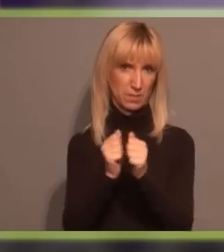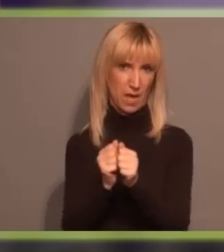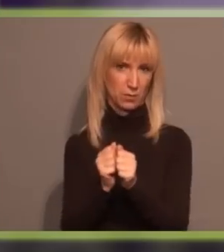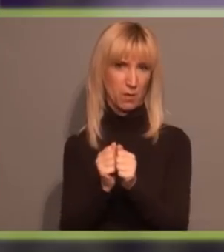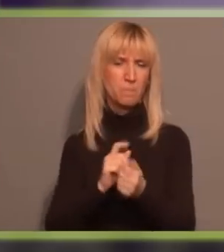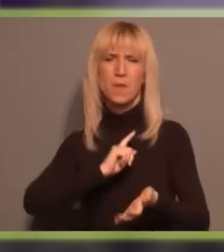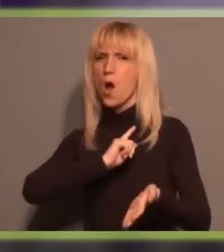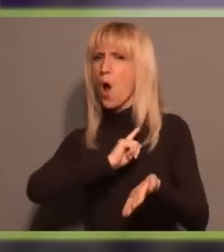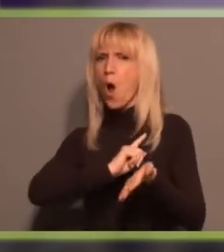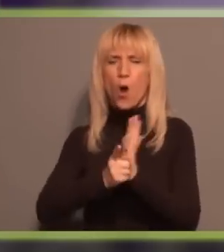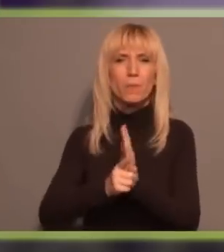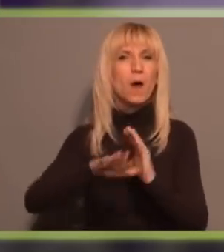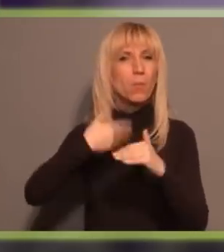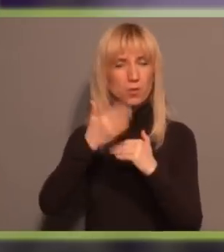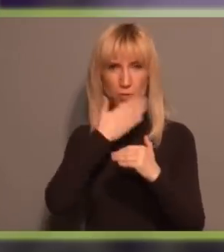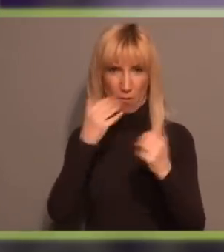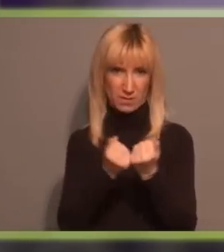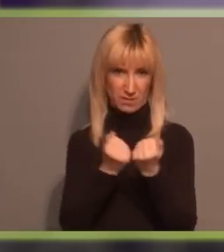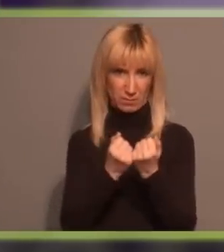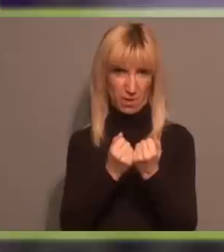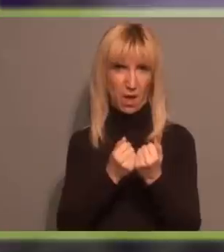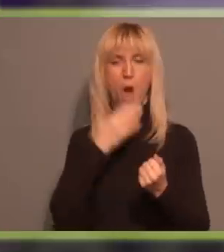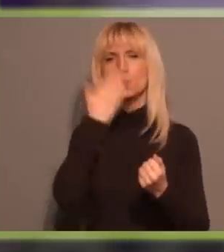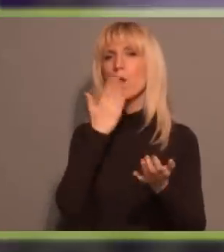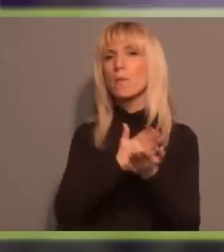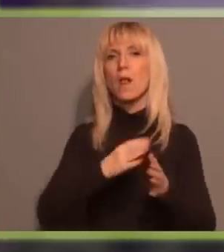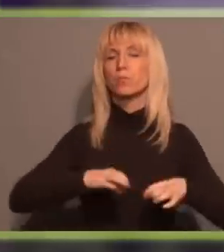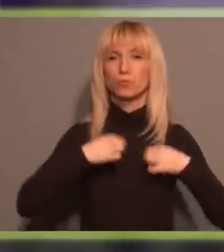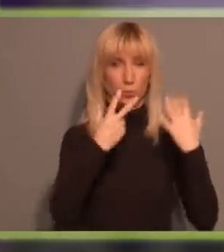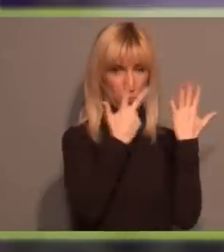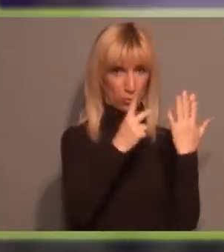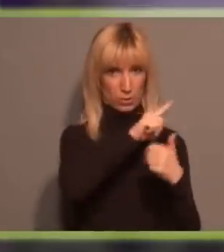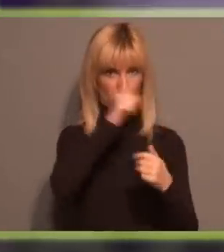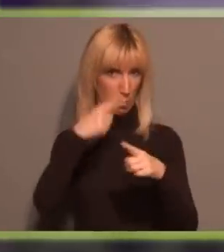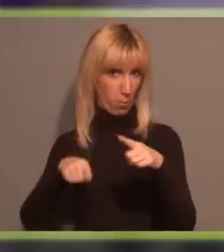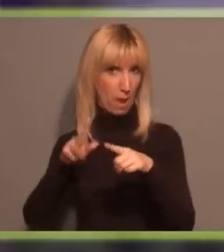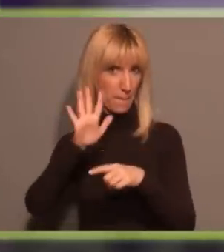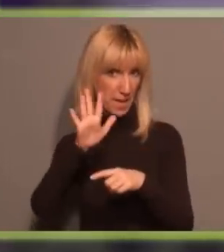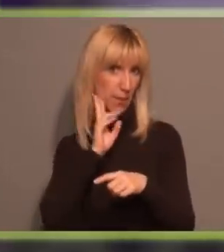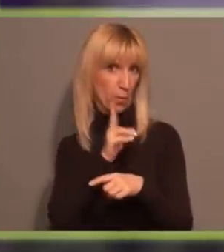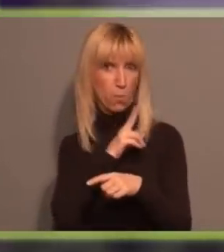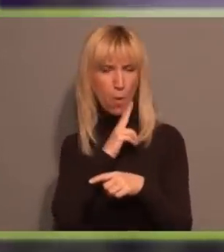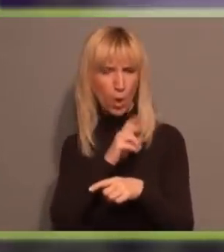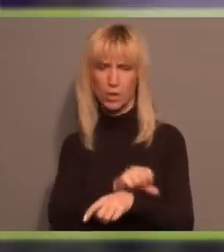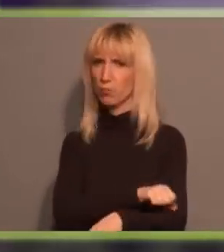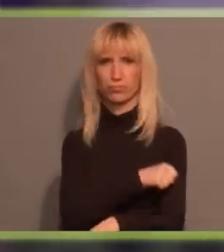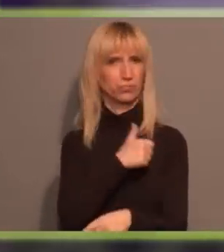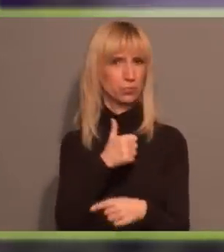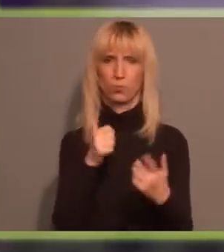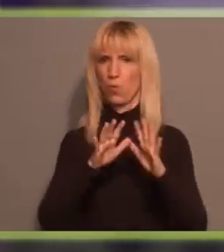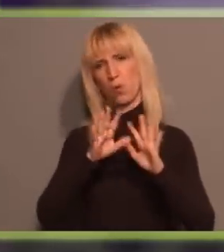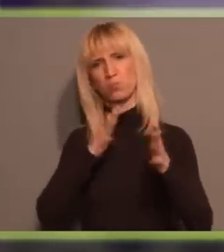majkom. Odmah posle škole, meni škola trajala od 8 ujutru do 4.30 posle podne. Baš